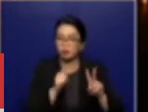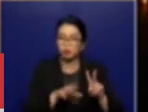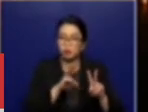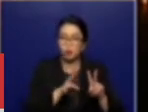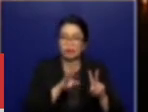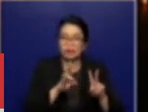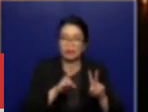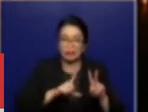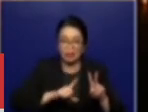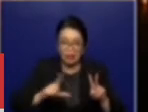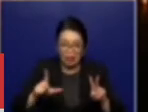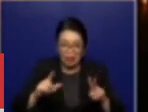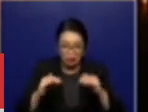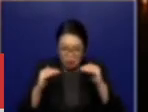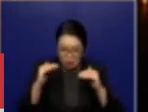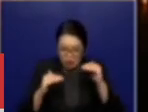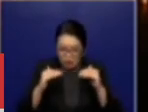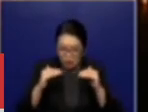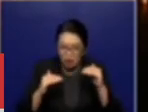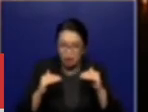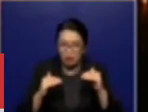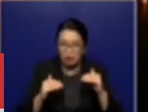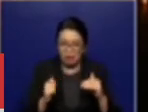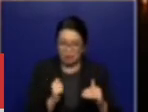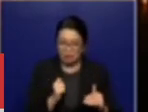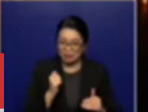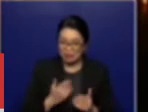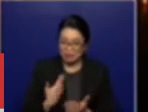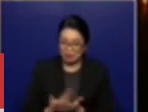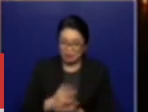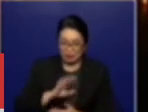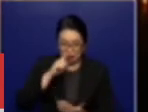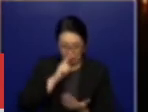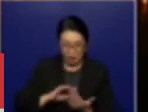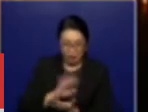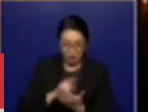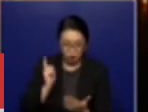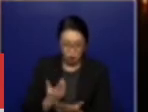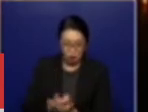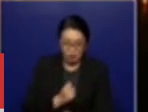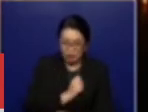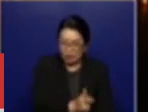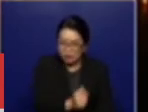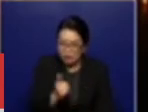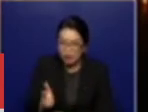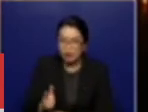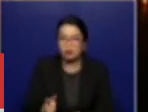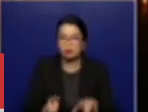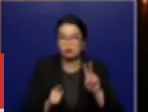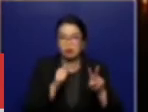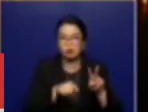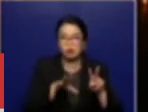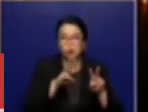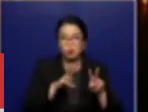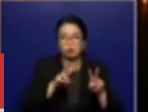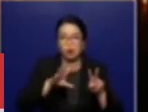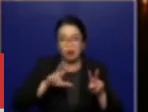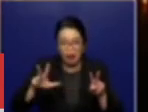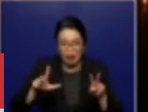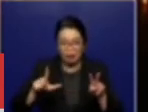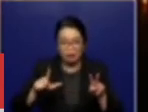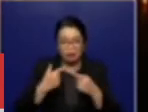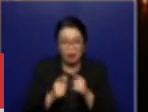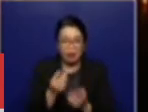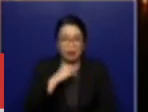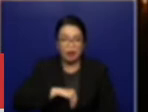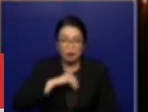ไหมครับมันใกล้เคียงกันพอดีเพราะนั้นทั้งหมดที่มันเกิดขึ้นเนี่ยนะครับเรายังไม่ได้มีสตังค์เนี่ยนะ